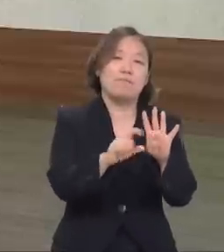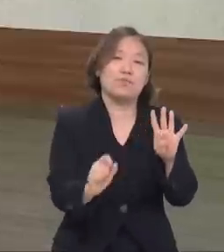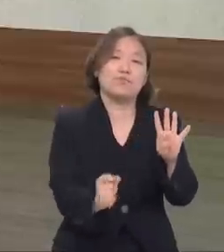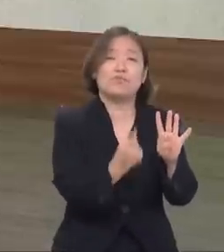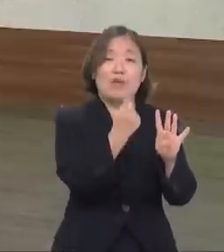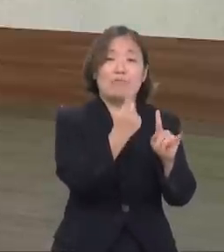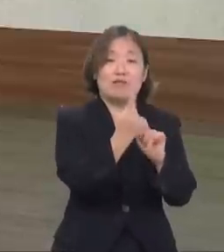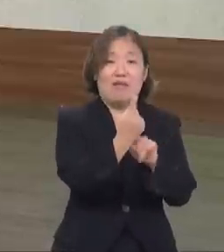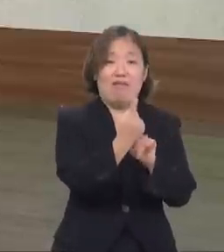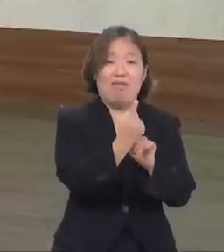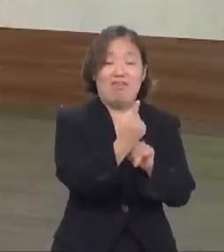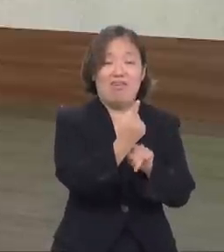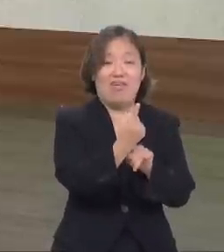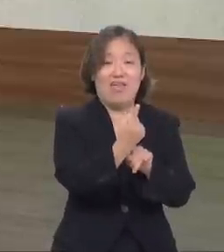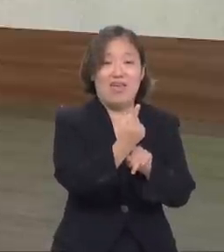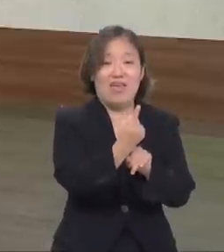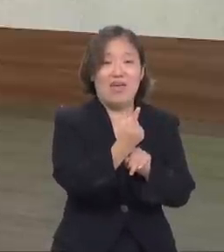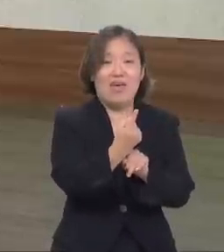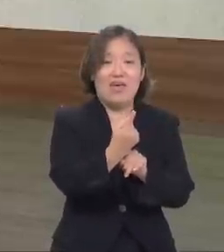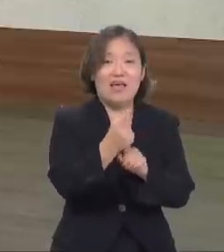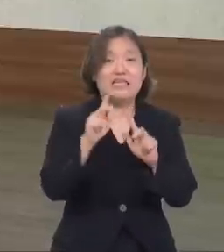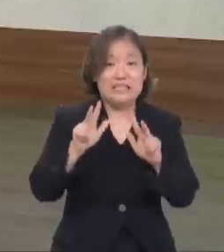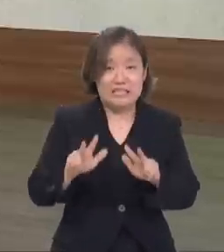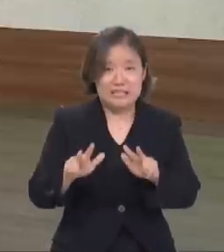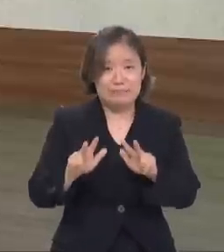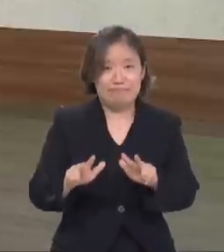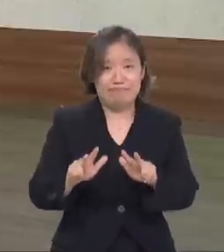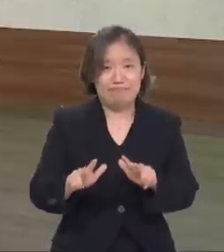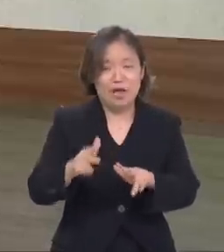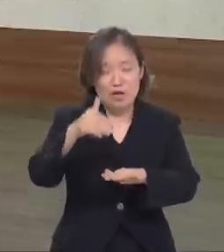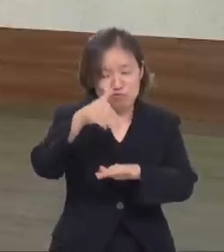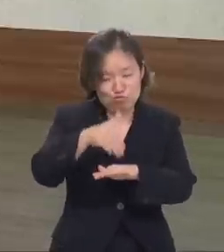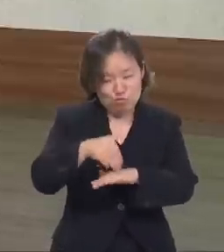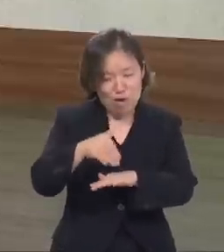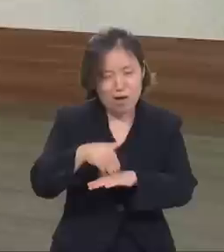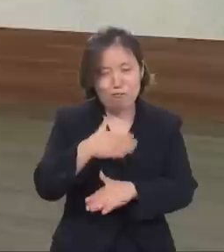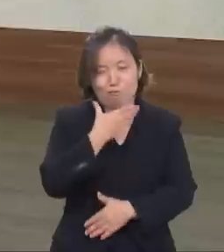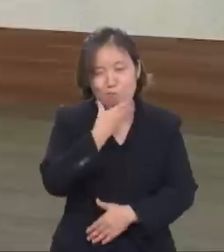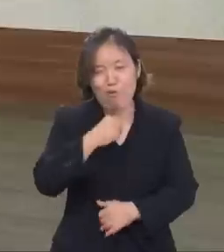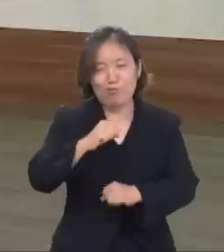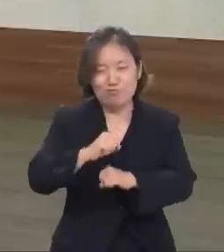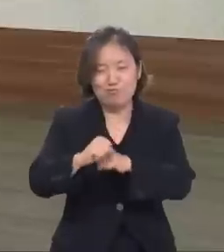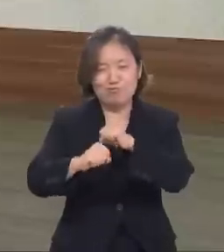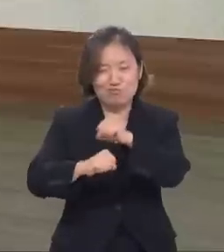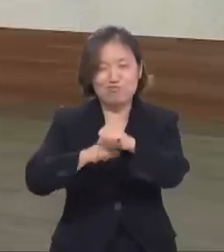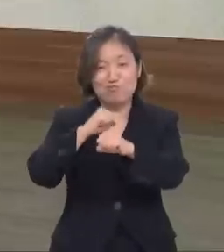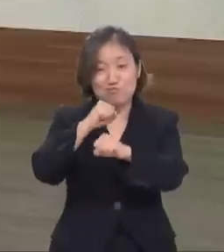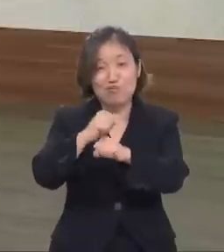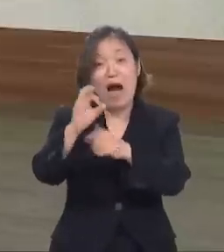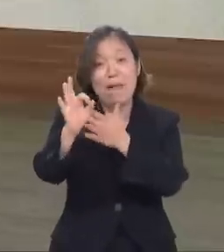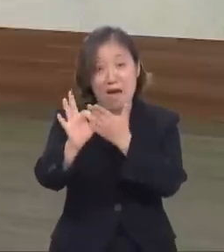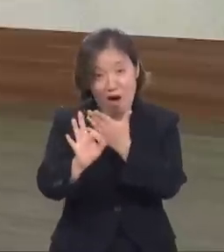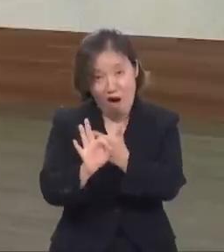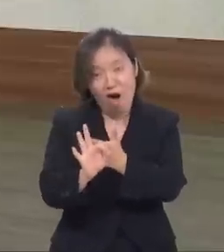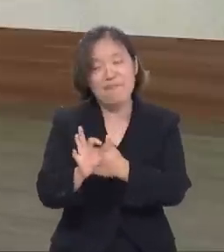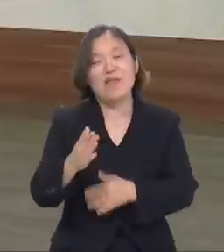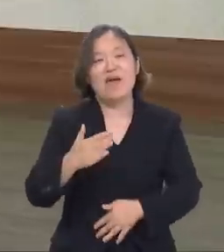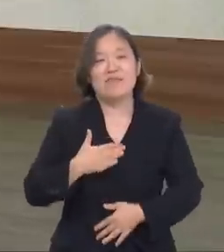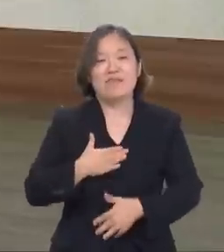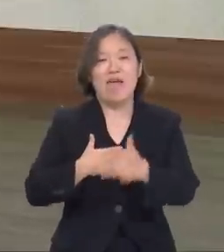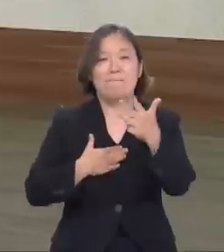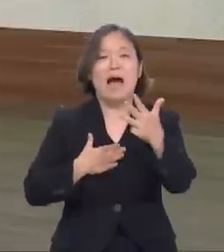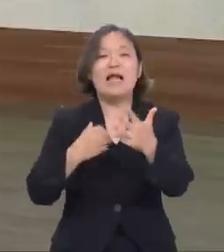내 끊임없는 수행의 힘에 의해서 내 팔자를 바꿀 수가 있다 그